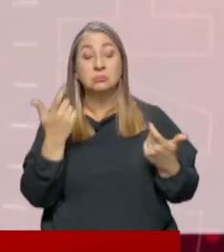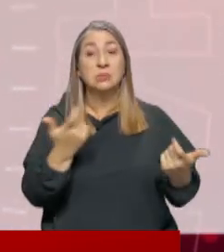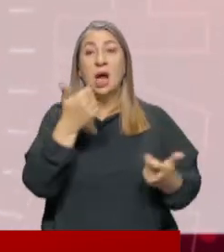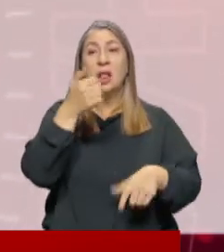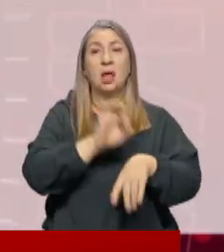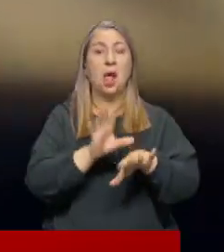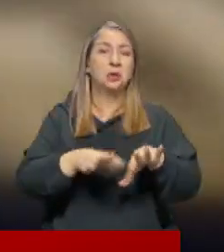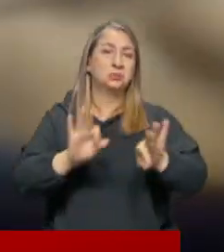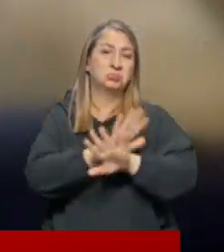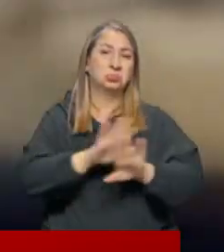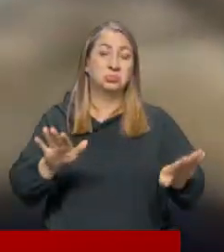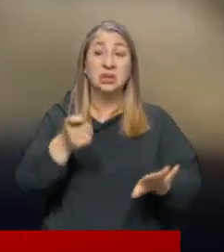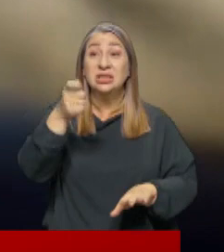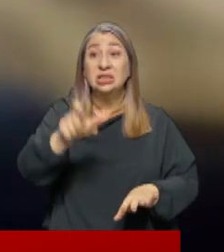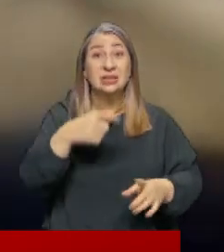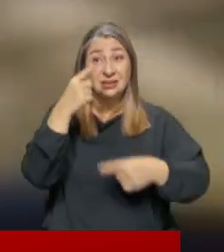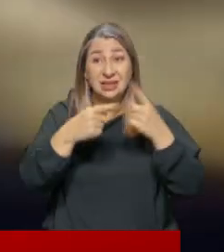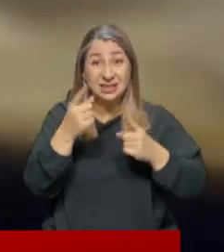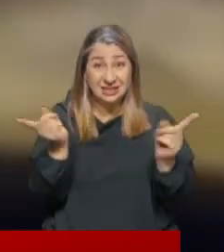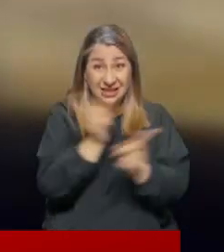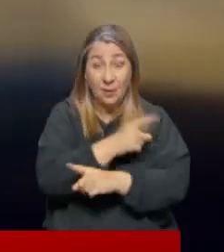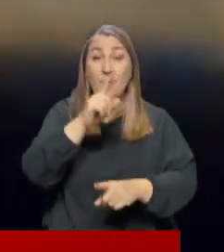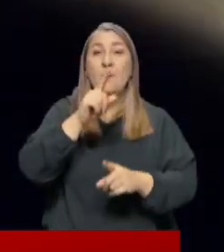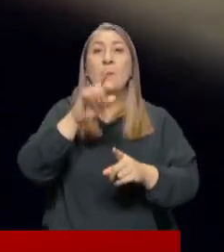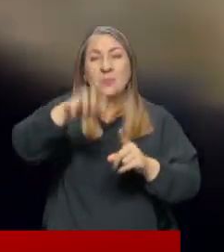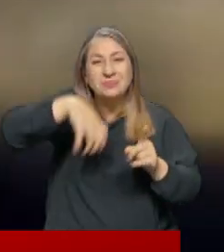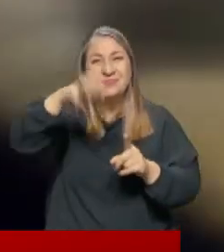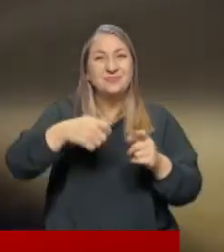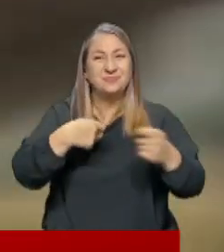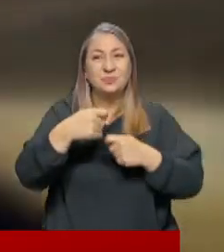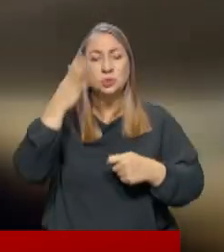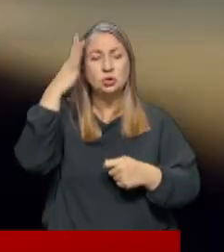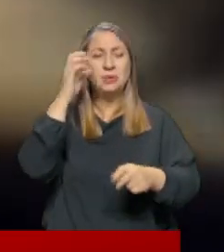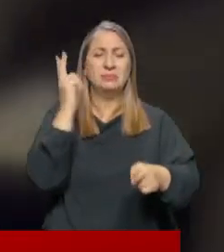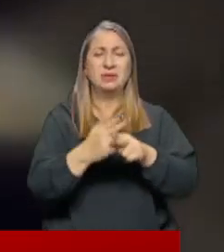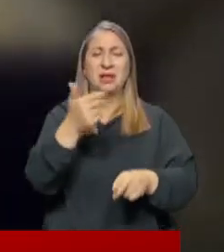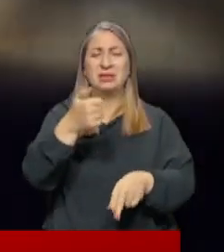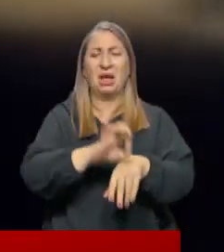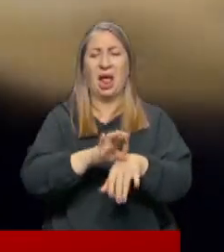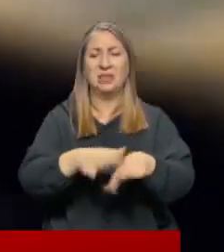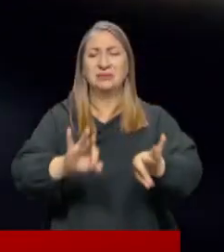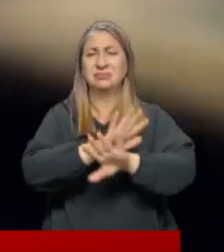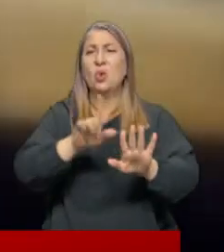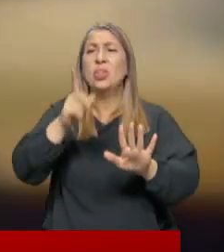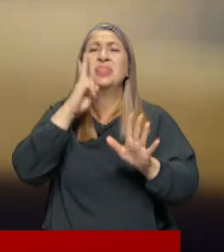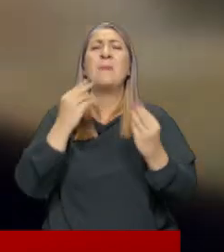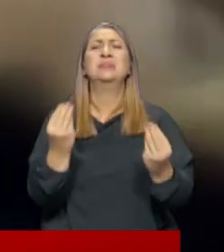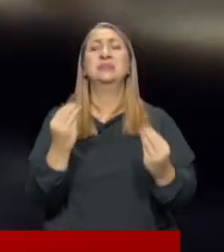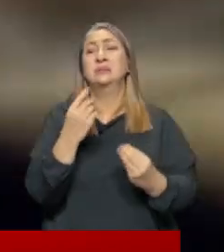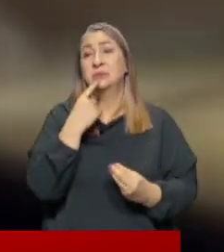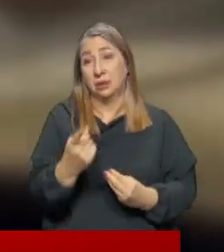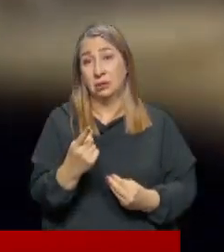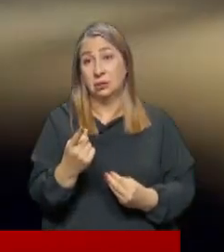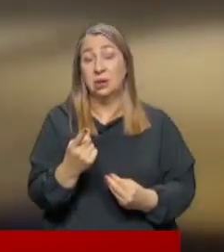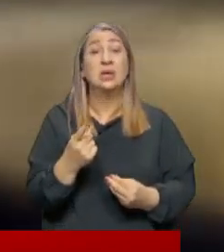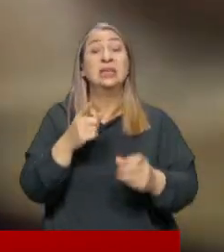dakika sürmüştür. İşçinin iddiasının aksine maden şirketi uzman kontrolünde kısa bir temizlikle siyanürden bölgenin arındırıldığını